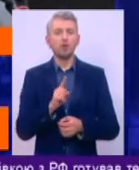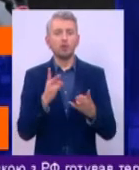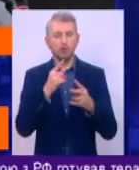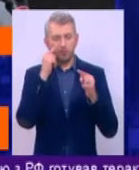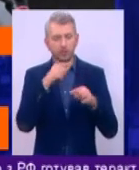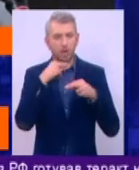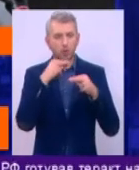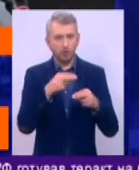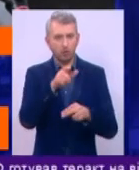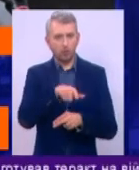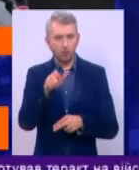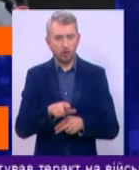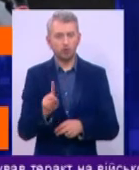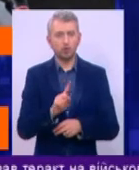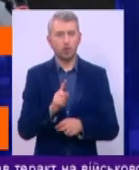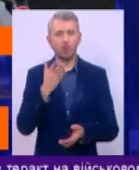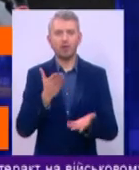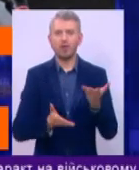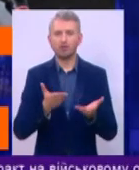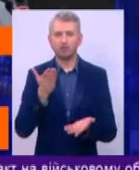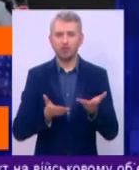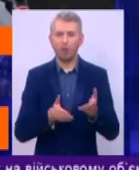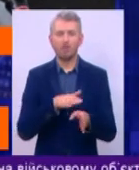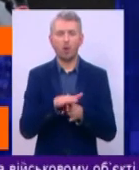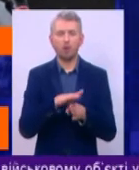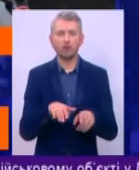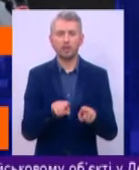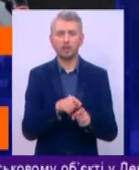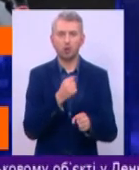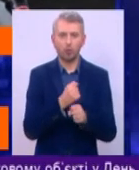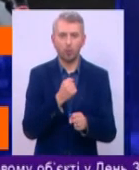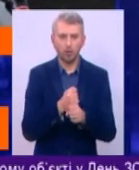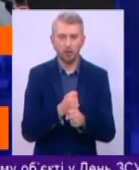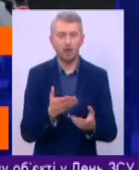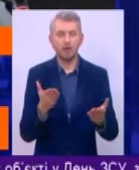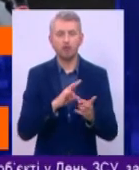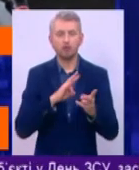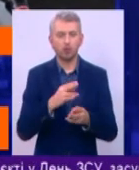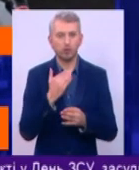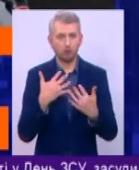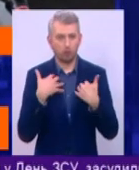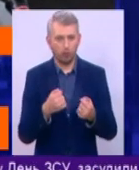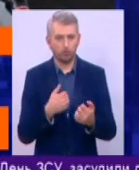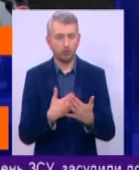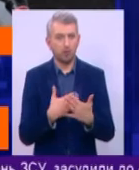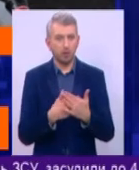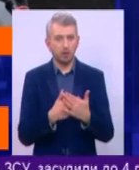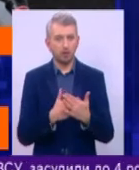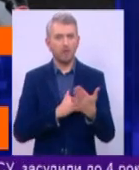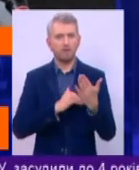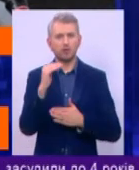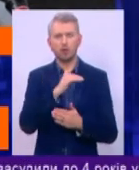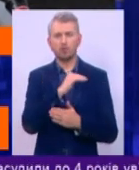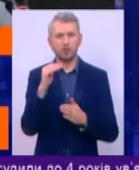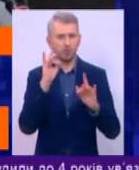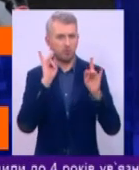звертати увагу людям? Що якщо виконуються такі роботи, які шкодять їх здоров'ю, наприклад, з високим рівнем